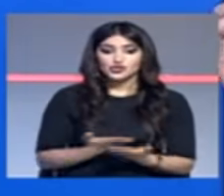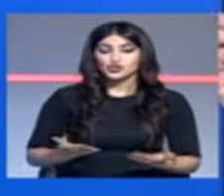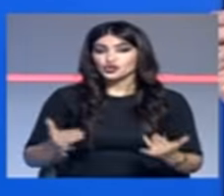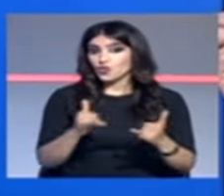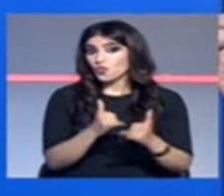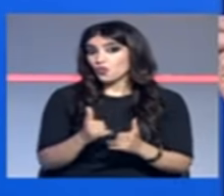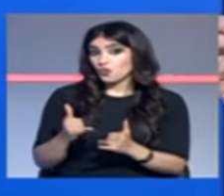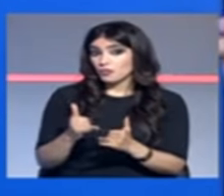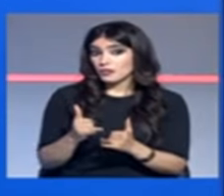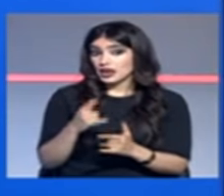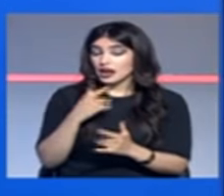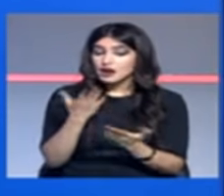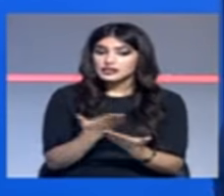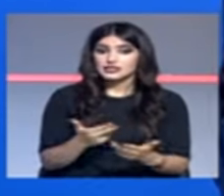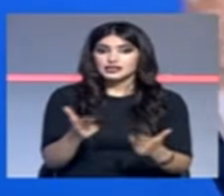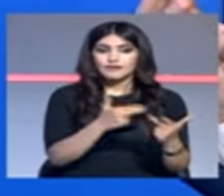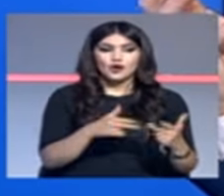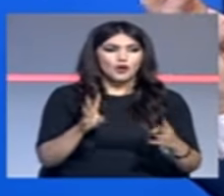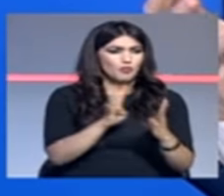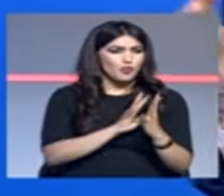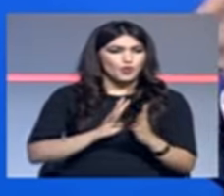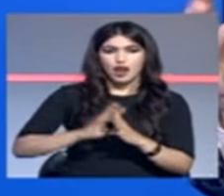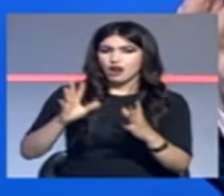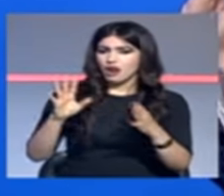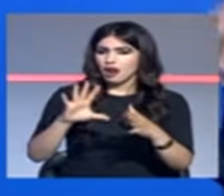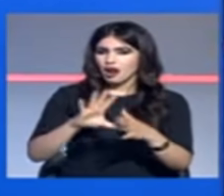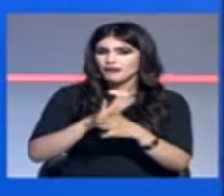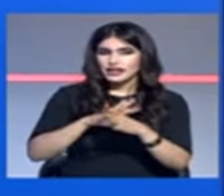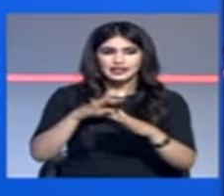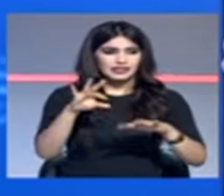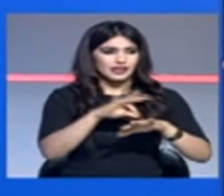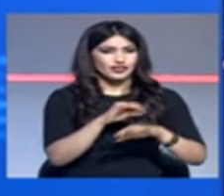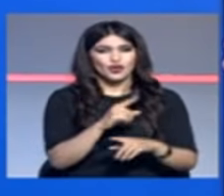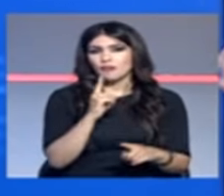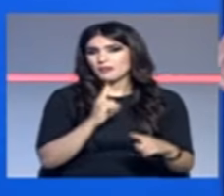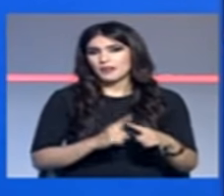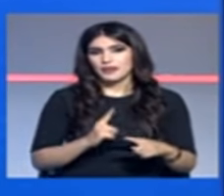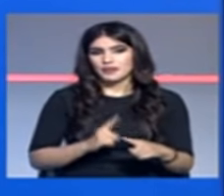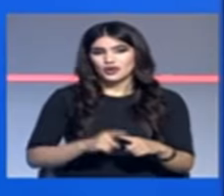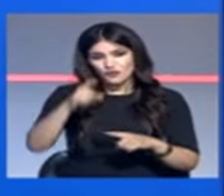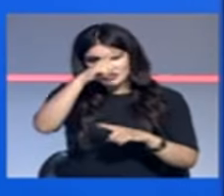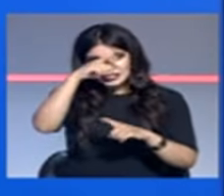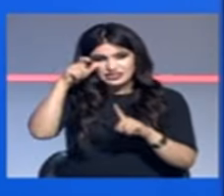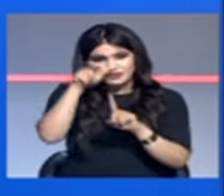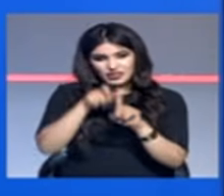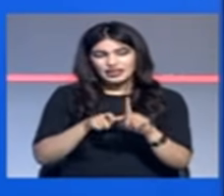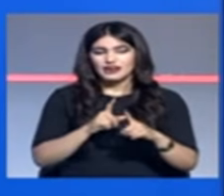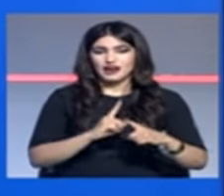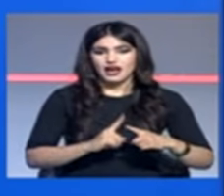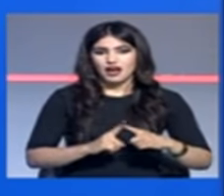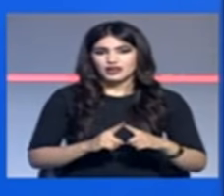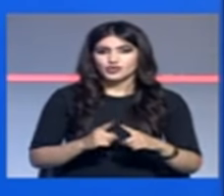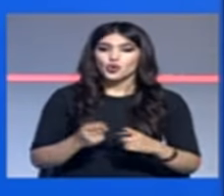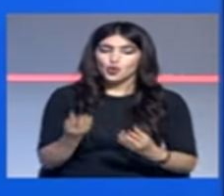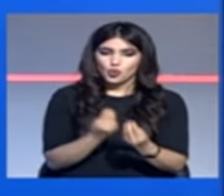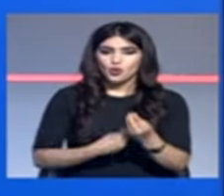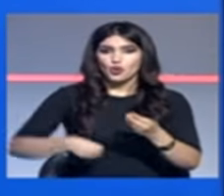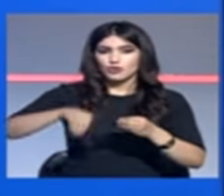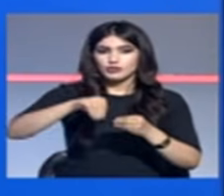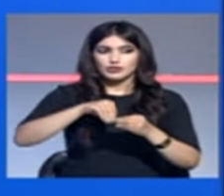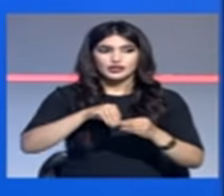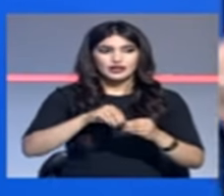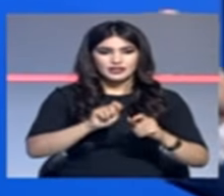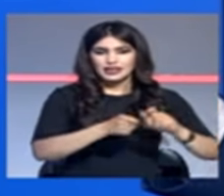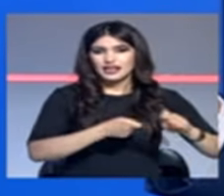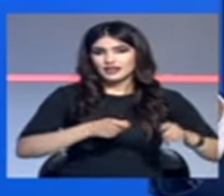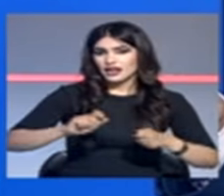والحاجة اللي بها الفايدة هذيك اللمات الكبار، لا حتى في الصيف هذا نزيدوا ما يسالش سيف اخر نشدوا